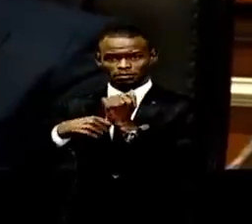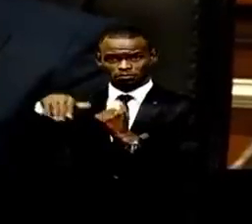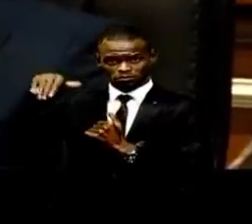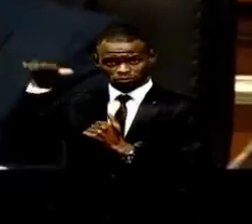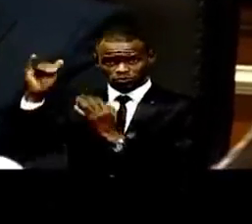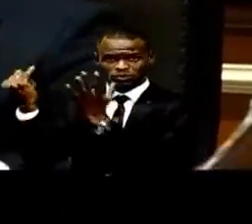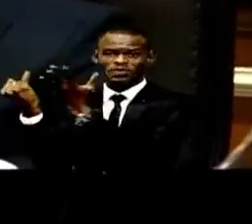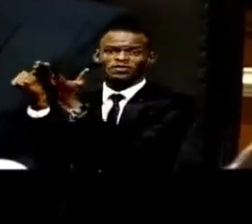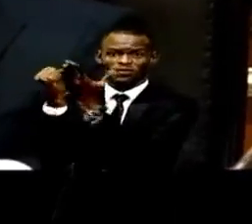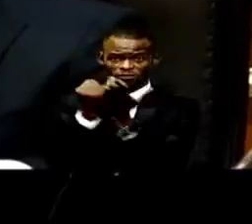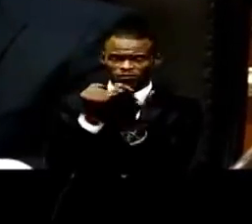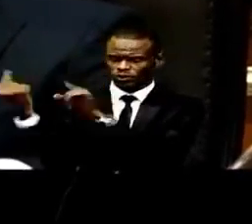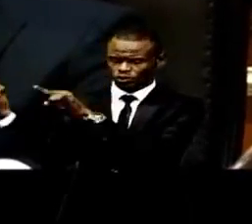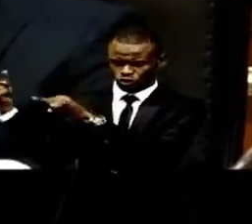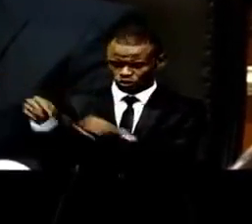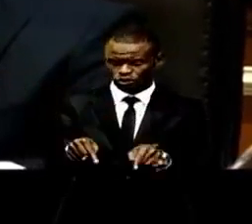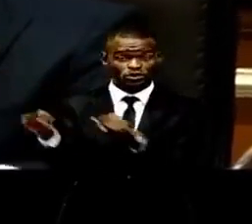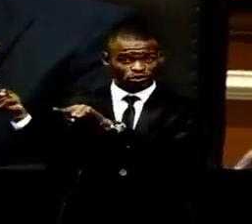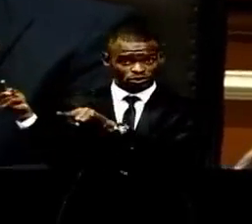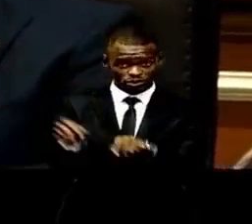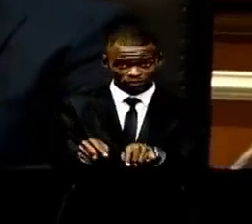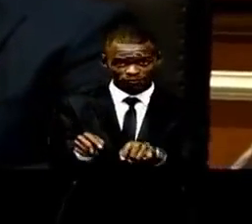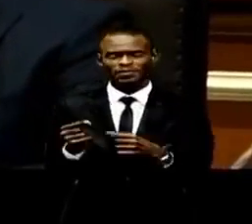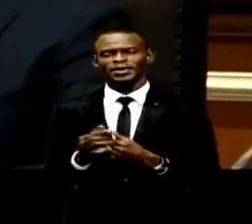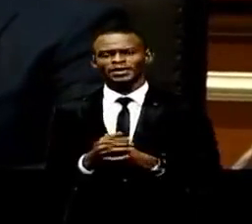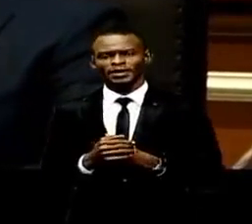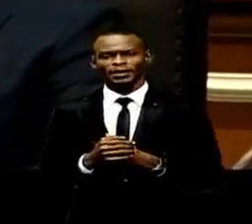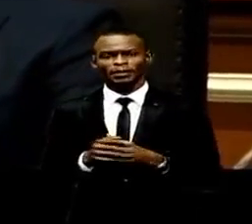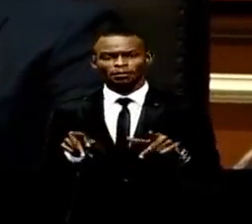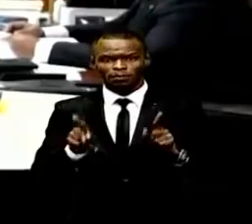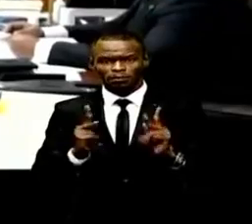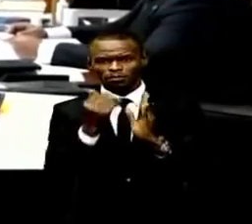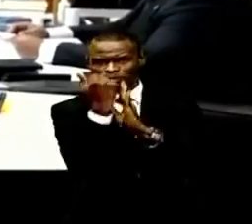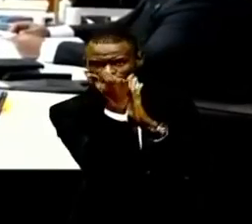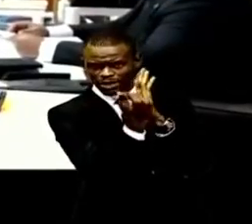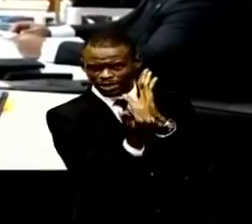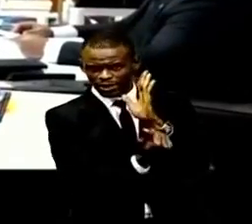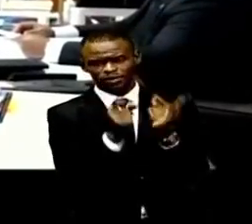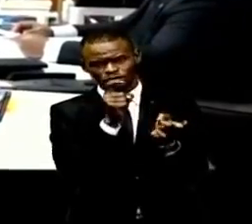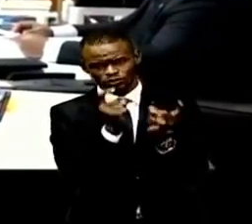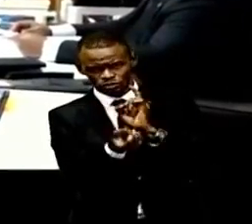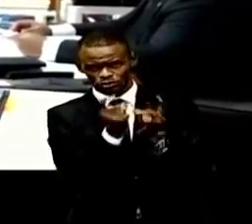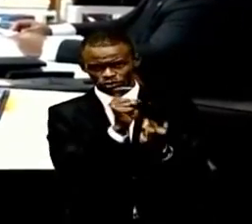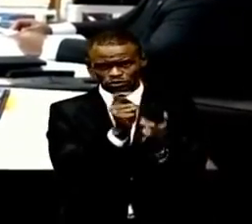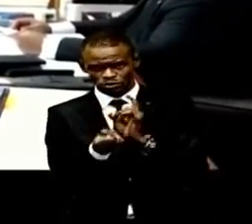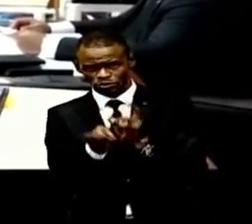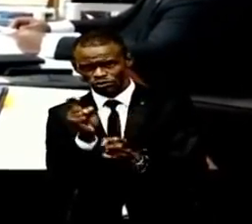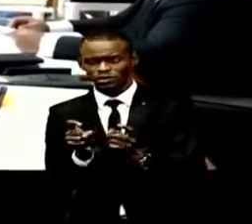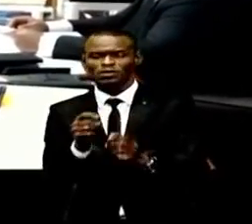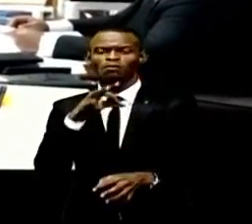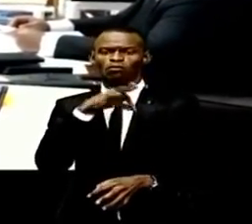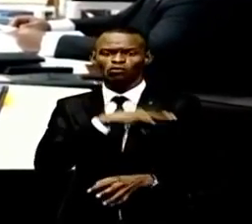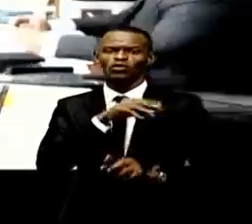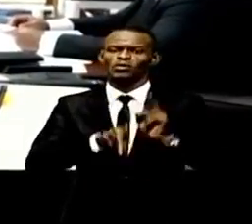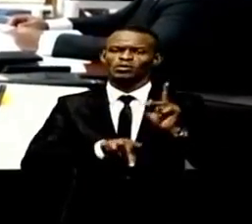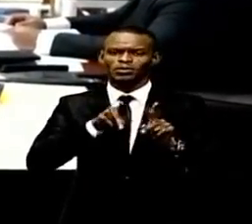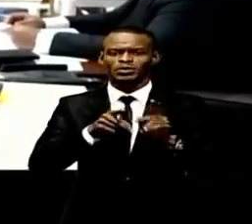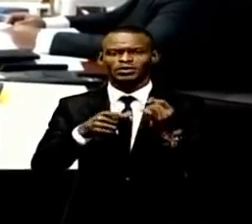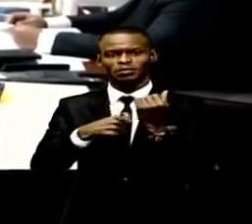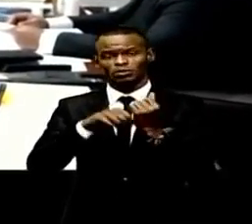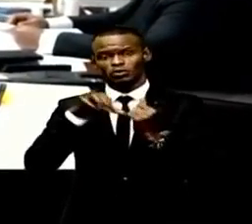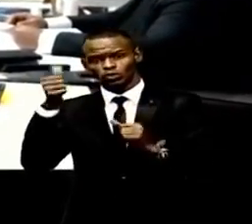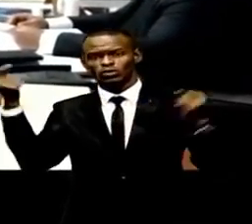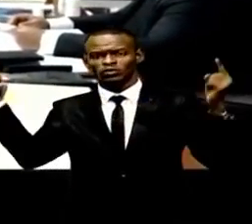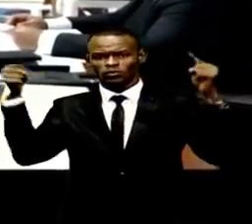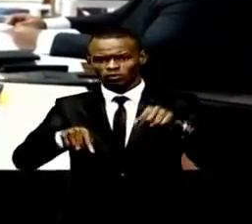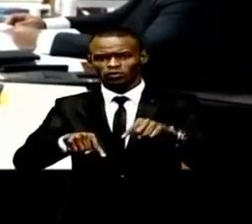tableaux numériques de suivi et d'évaluation des réformes, le président de la République assure le suivi quotidien de l'exécution des tâches